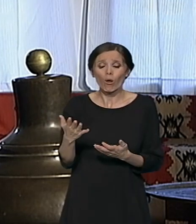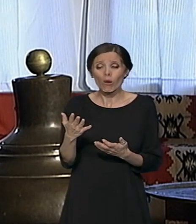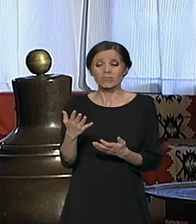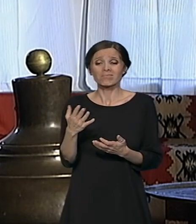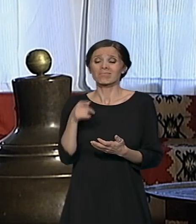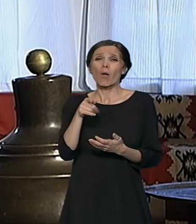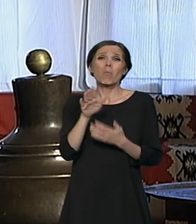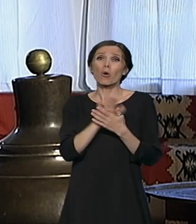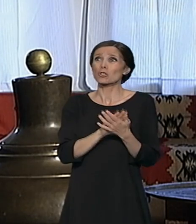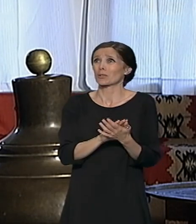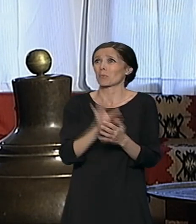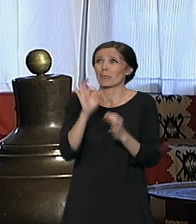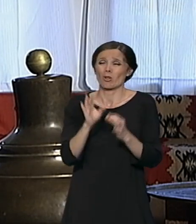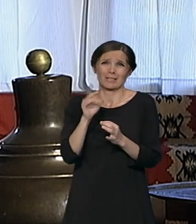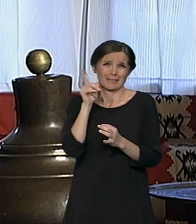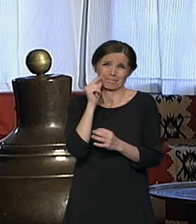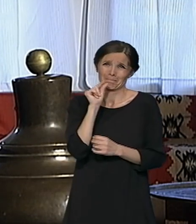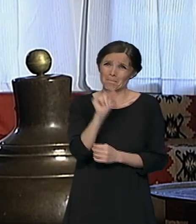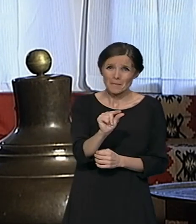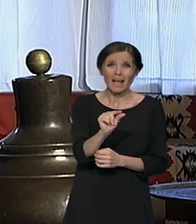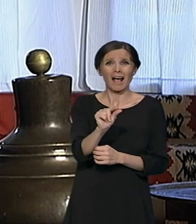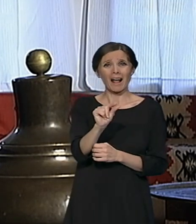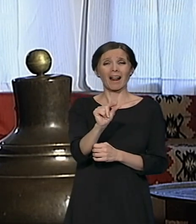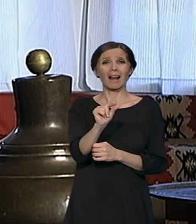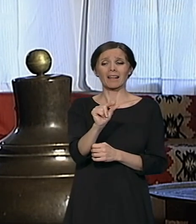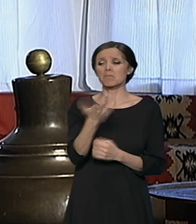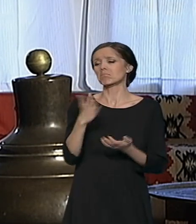obrazovano građanstvo. Ako uzmemo na nivou